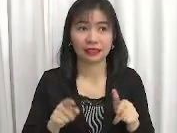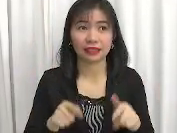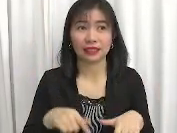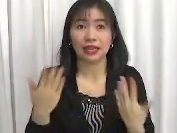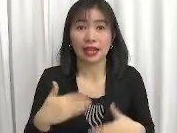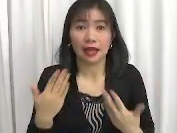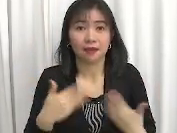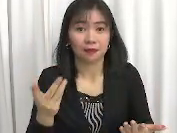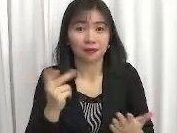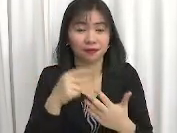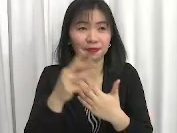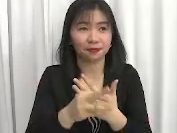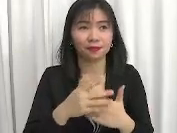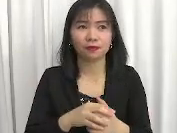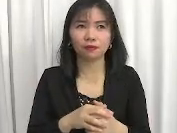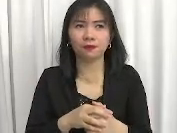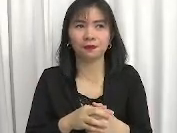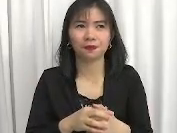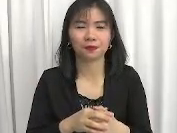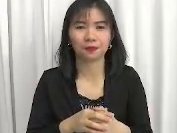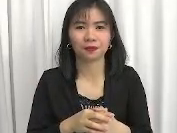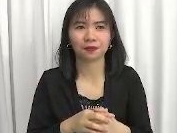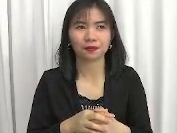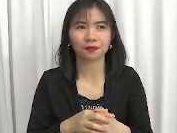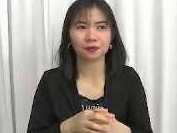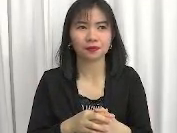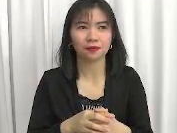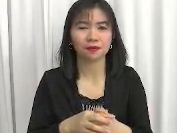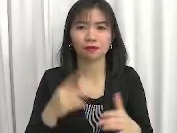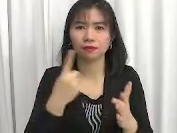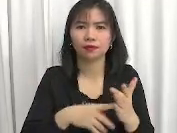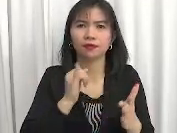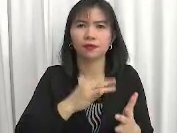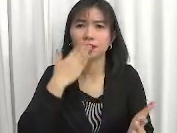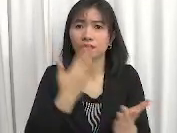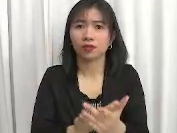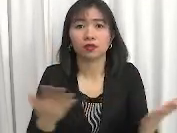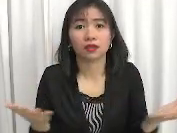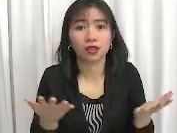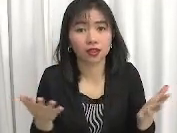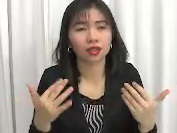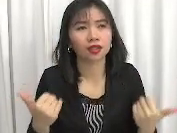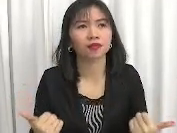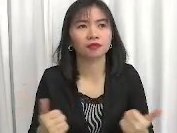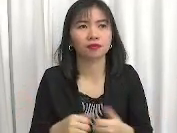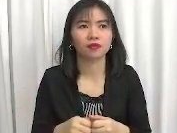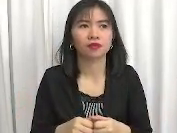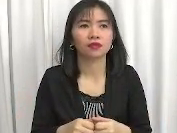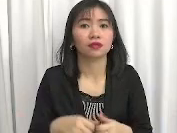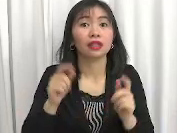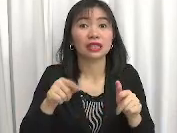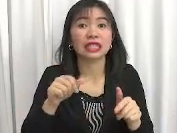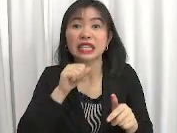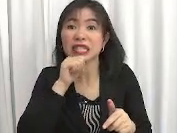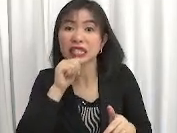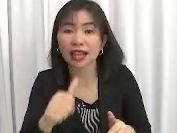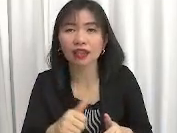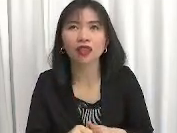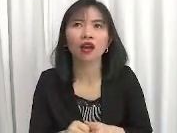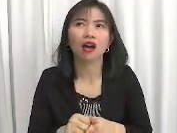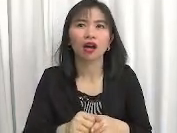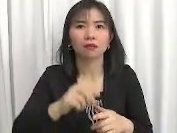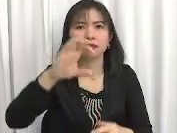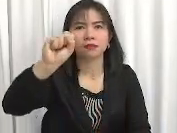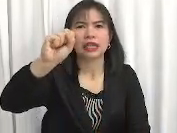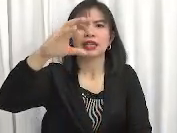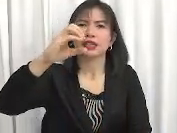talaga ang masaya talaga itong programang ito. Alam niyo ang kagandahan dito sa programang ito. Hindi po ito scripted, brother. Yeah, Ruti. Ito scripted.